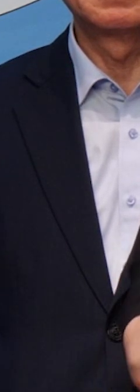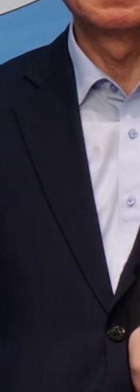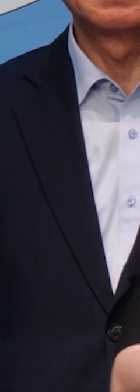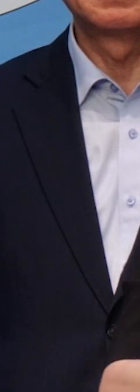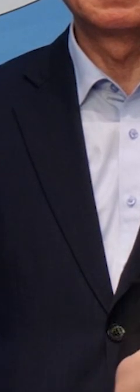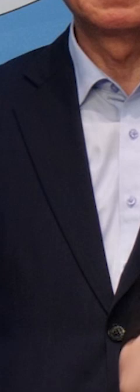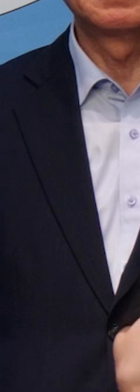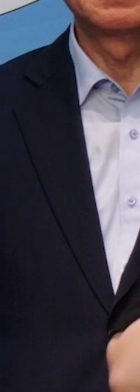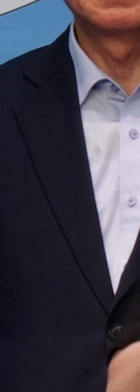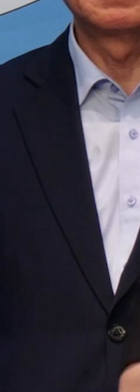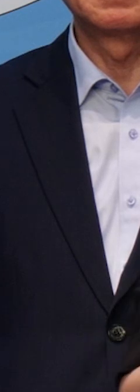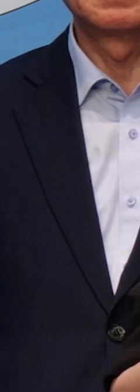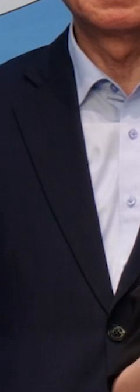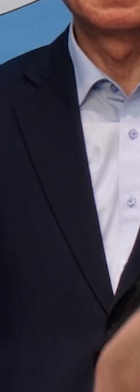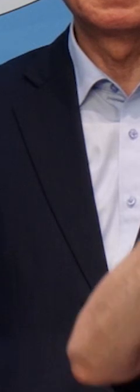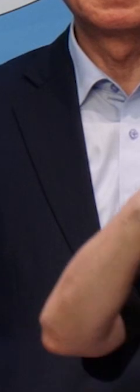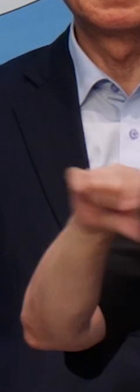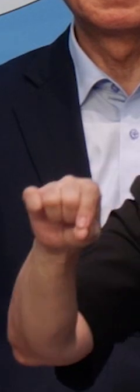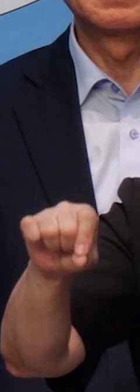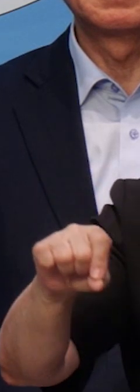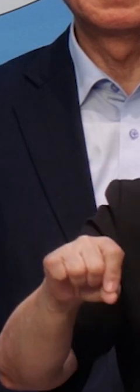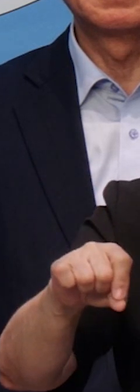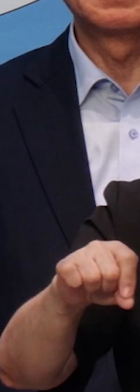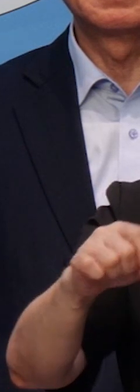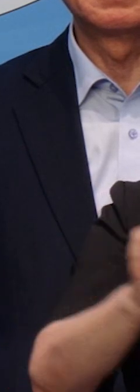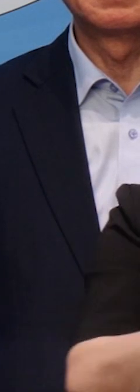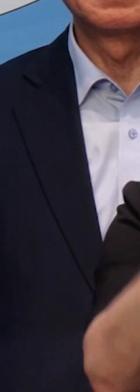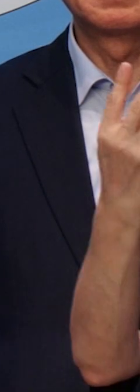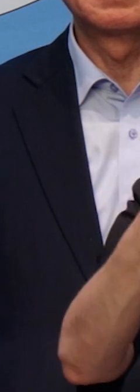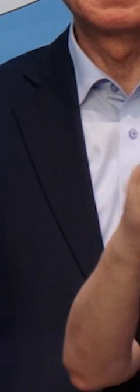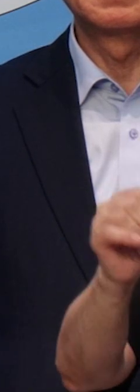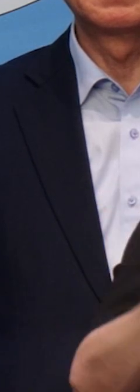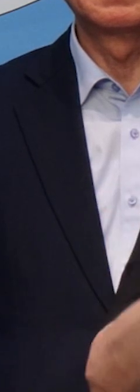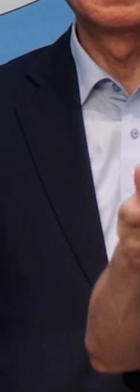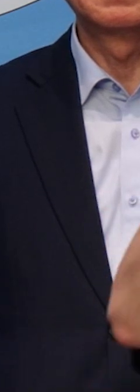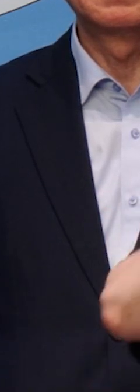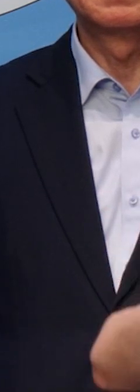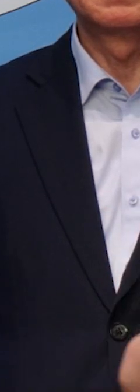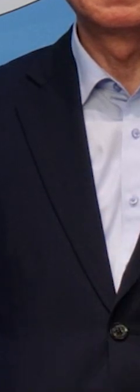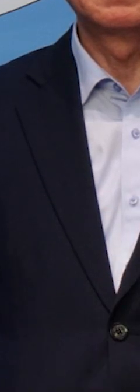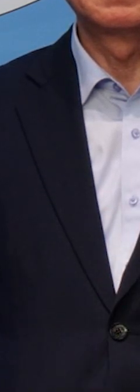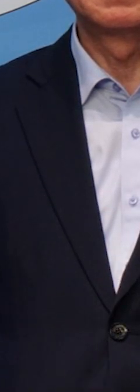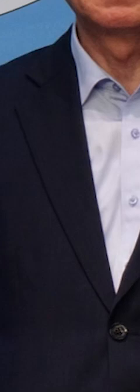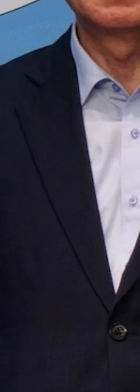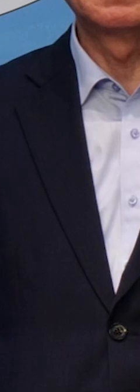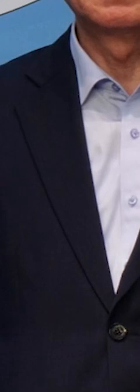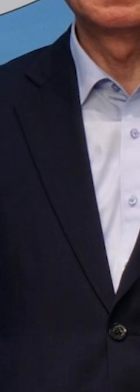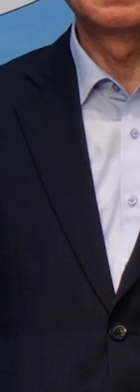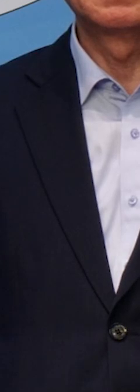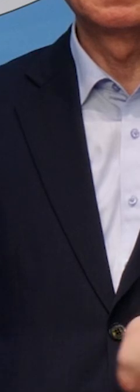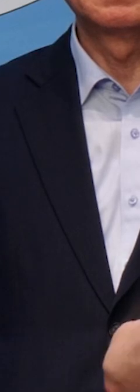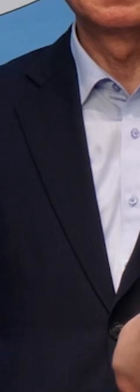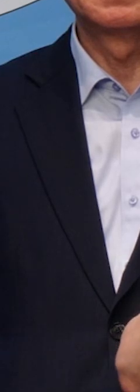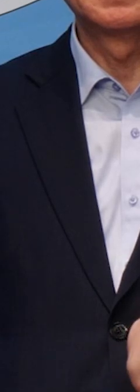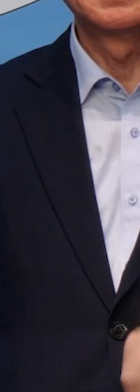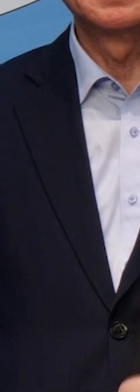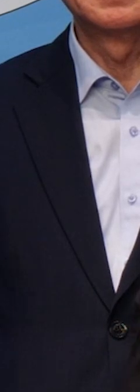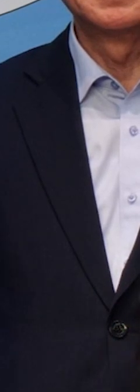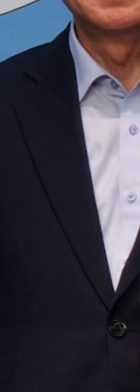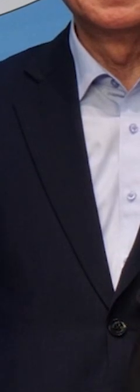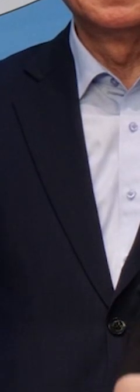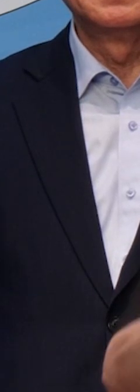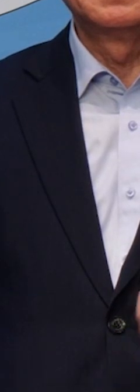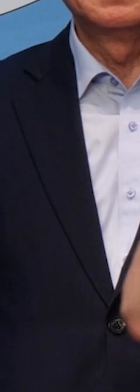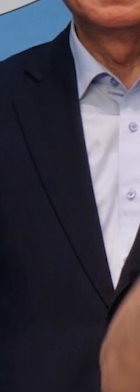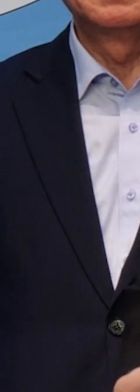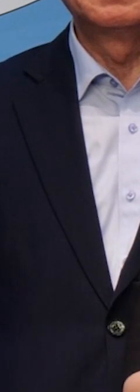적자였습니다. 일본은 1조 7,600억 원 흑자보다 3조 원이 넘게 뒤처진 수치입니다. 지금 우리